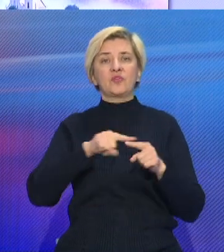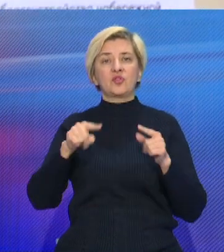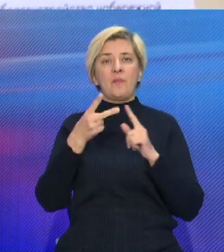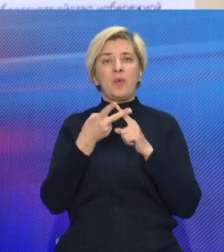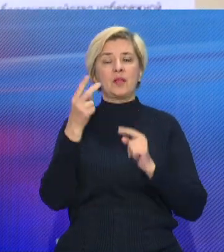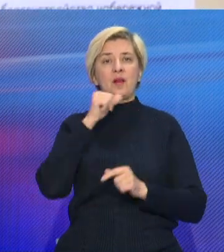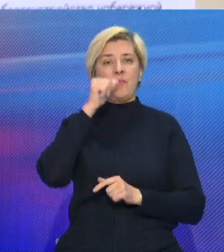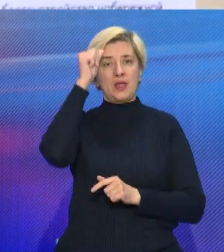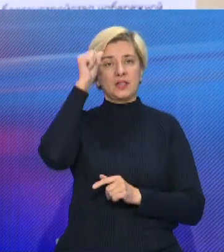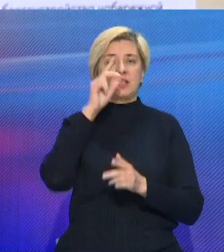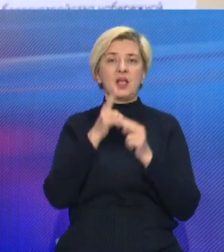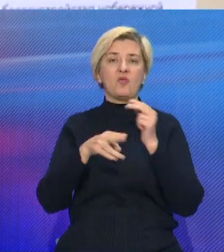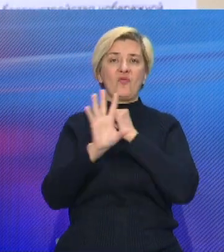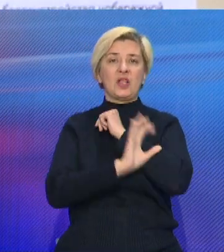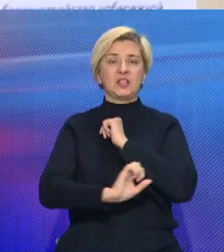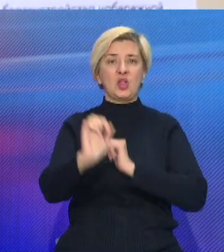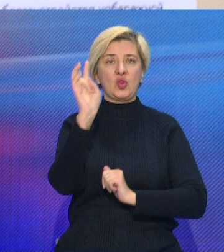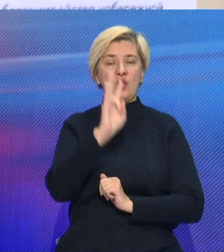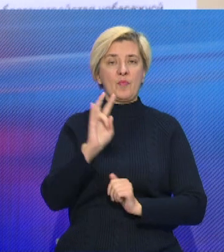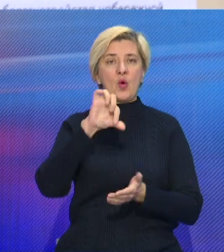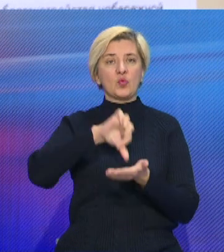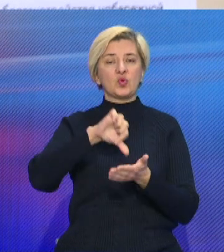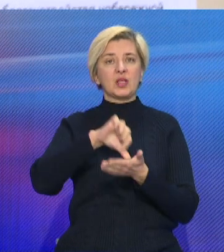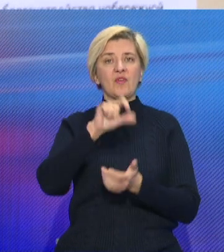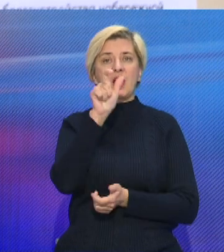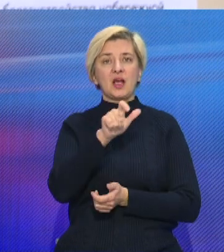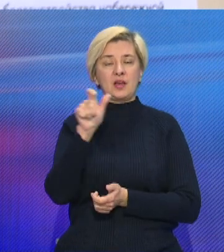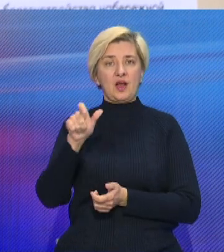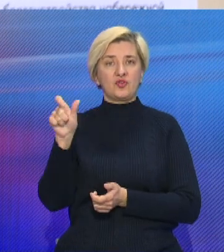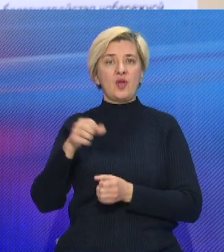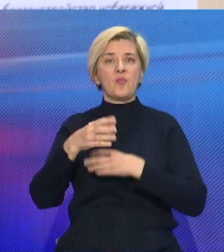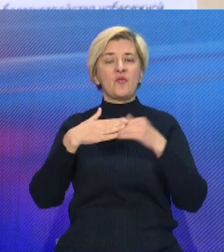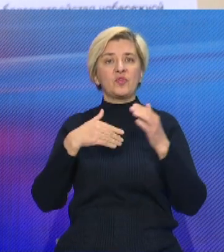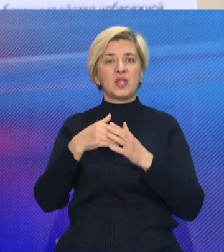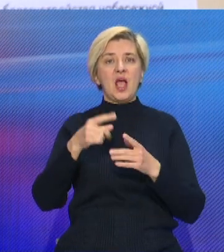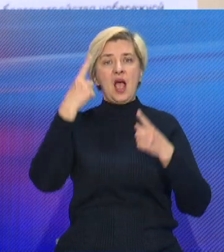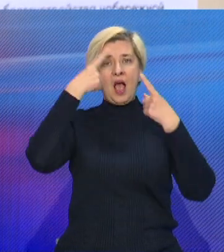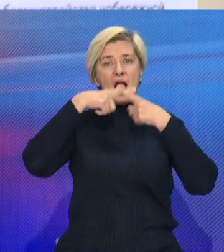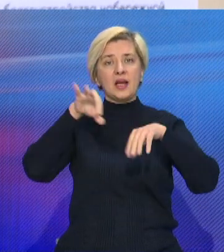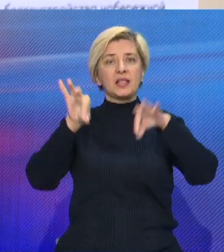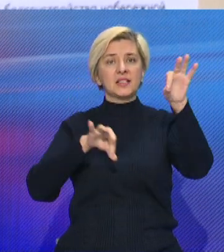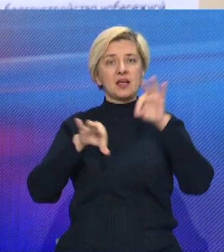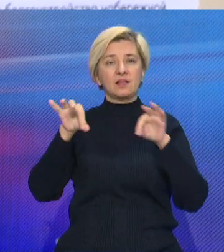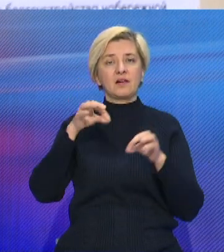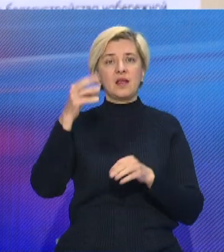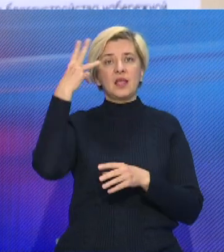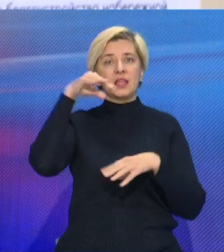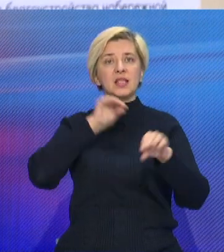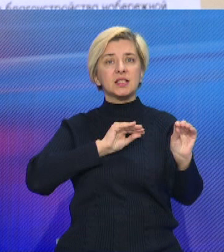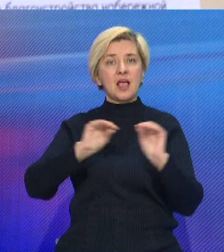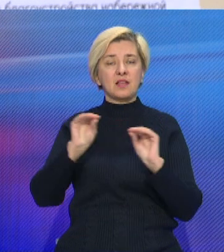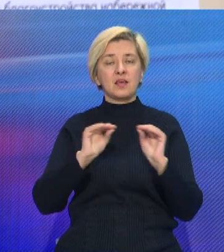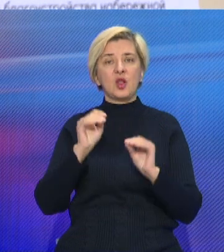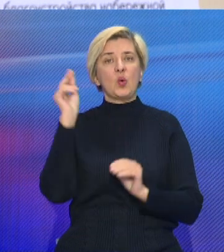лістапада. Участвовали у нас граждане, профессионалы, то есть это архитекторы, ландшафтные архитекторы, дизайнеры и учащиеся средних и